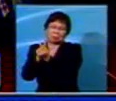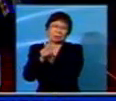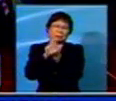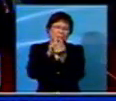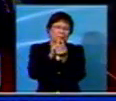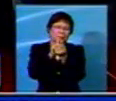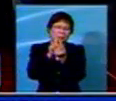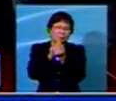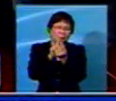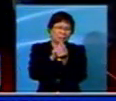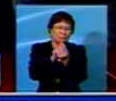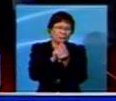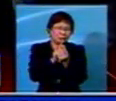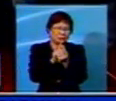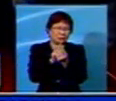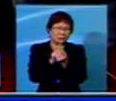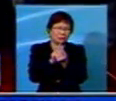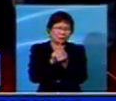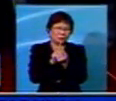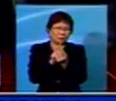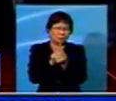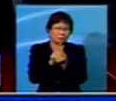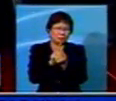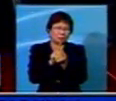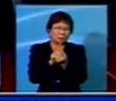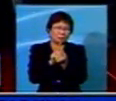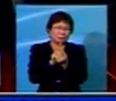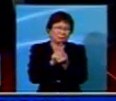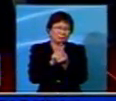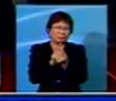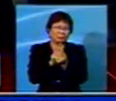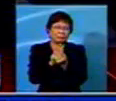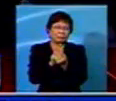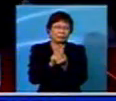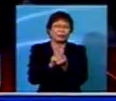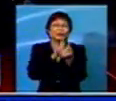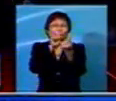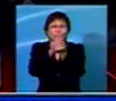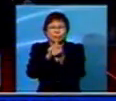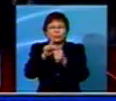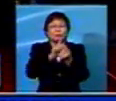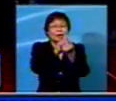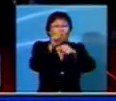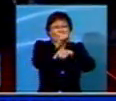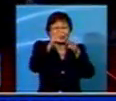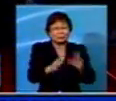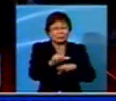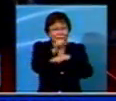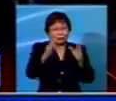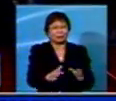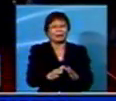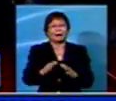serve the our item the customers expectation was much higher